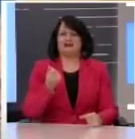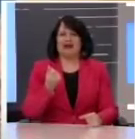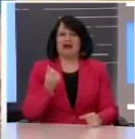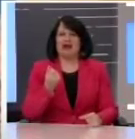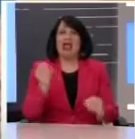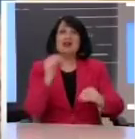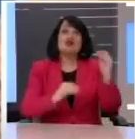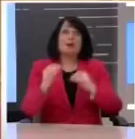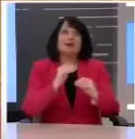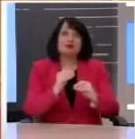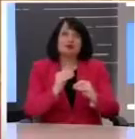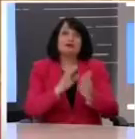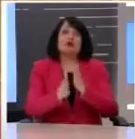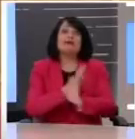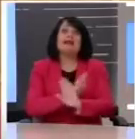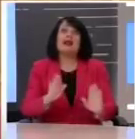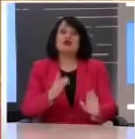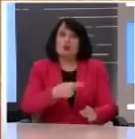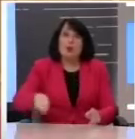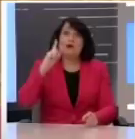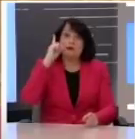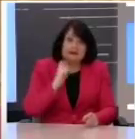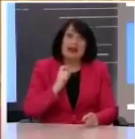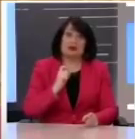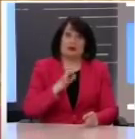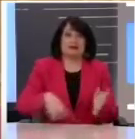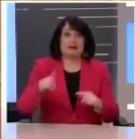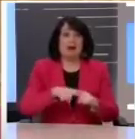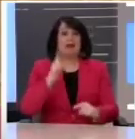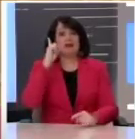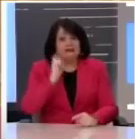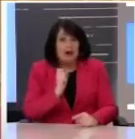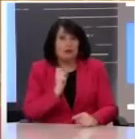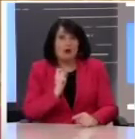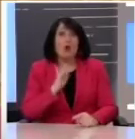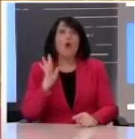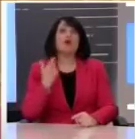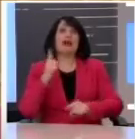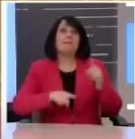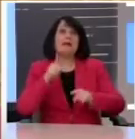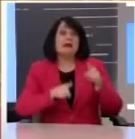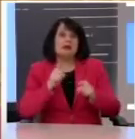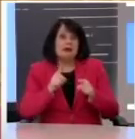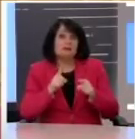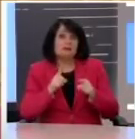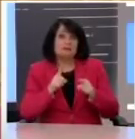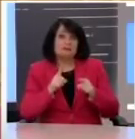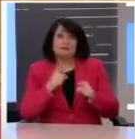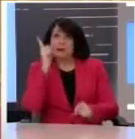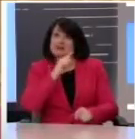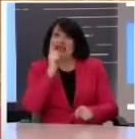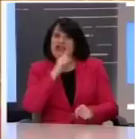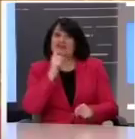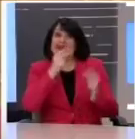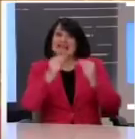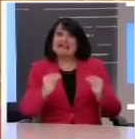στα εξοπλιστικά. Διότι όλοι γνωρίζουμε σε αυτόν τον τόπο ότι όταν κάποιοι μας βάζανε με πλαστά στοιχεία